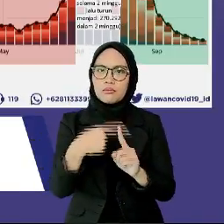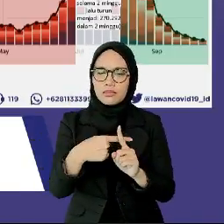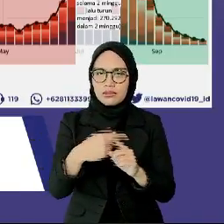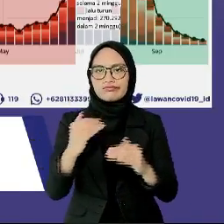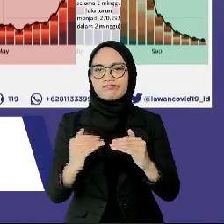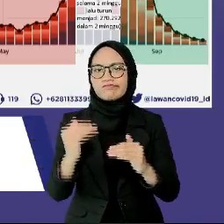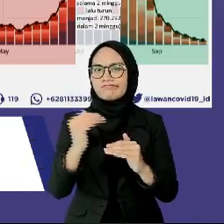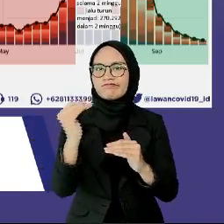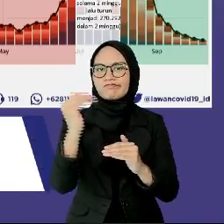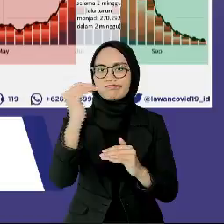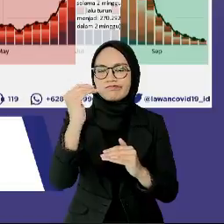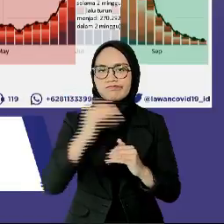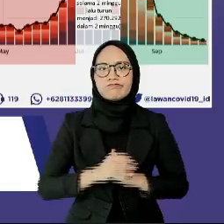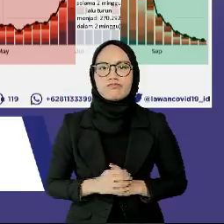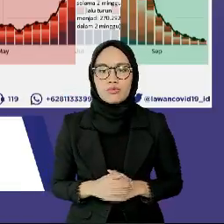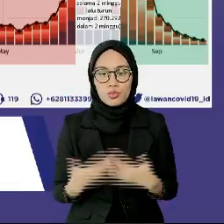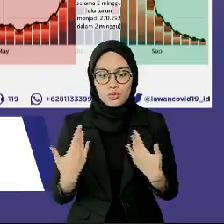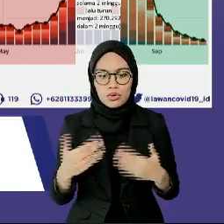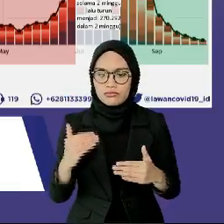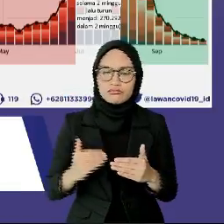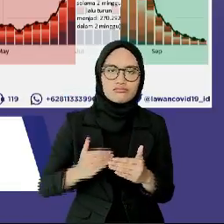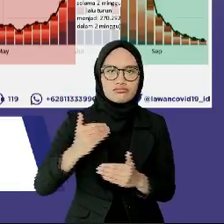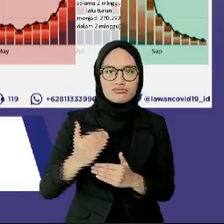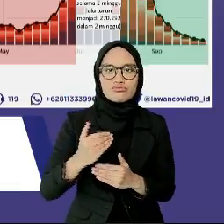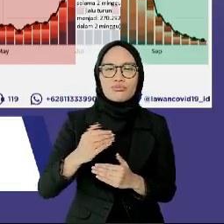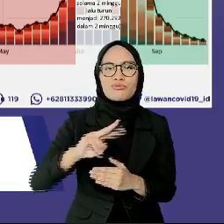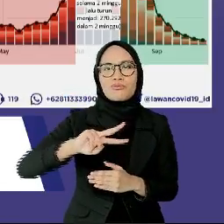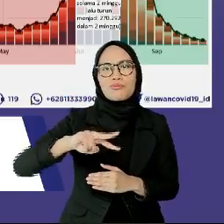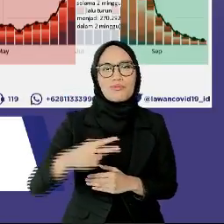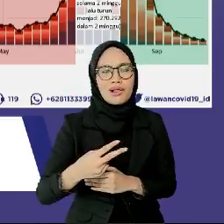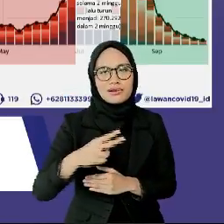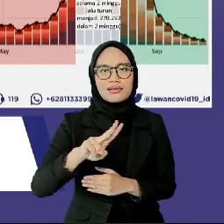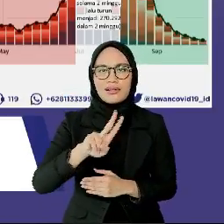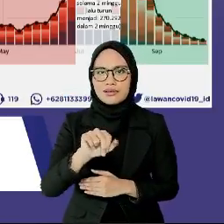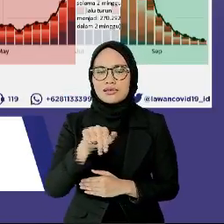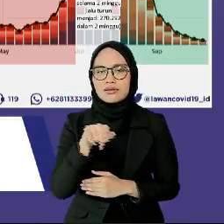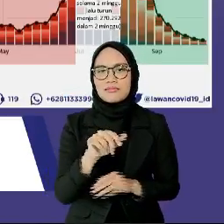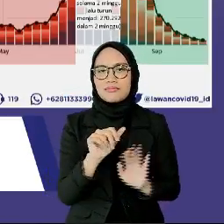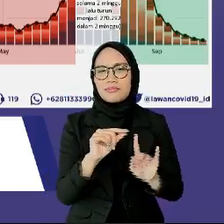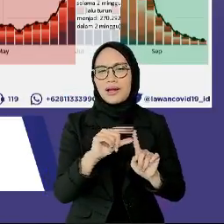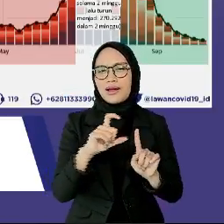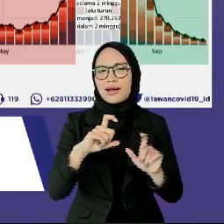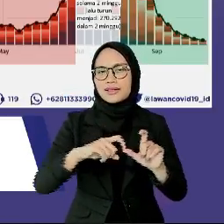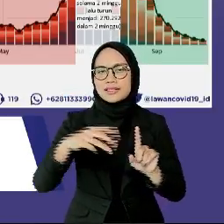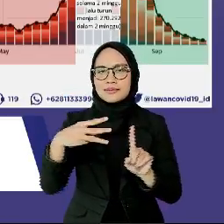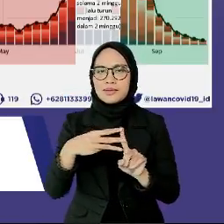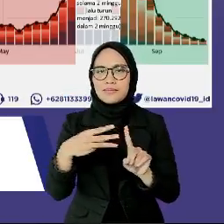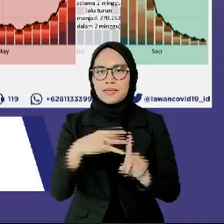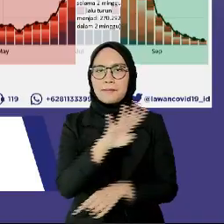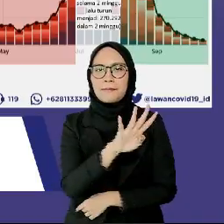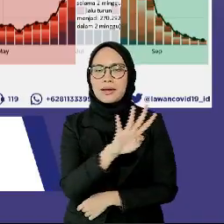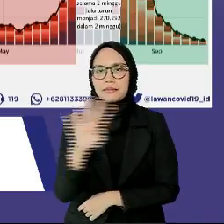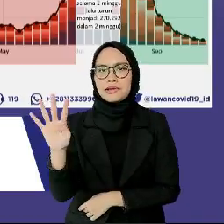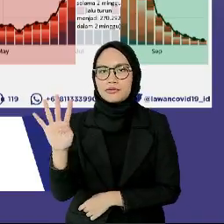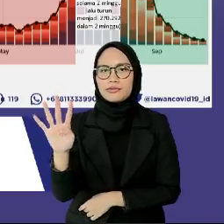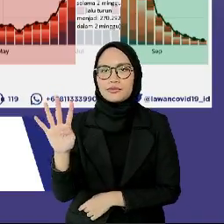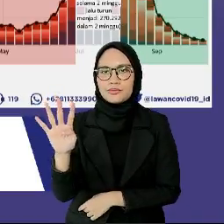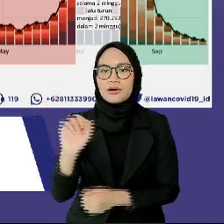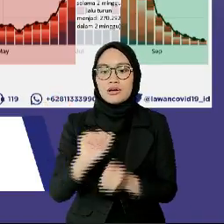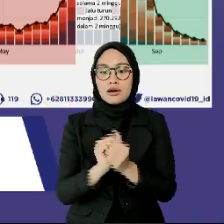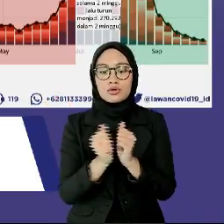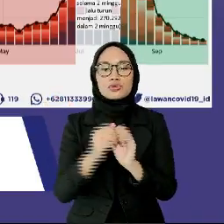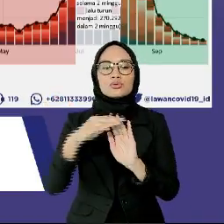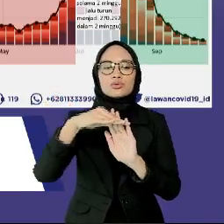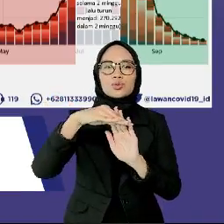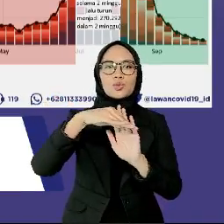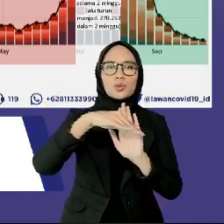kembali menerapkan PSBB seperti di awal pandemi selama 4 minggu dan berhasil menurunkan kasus sebesar